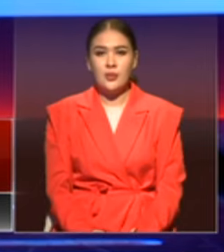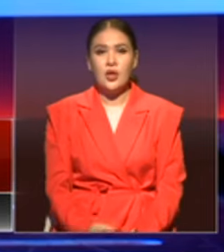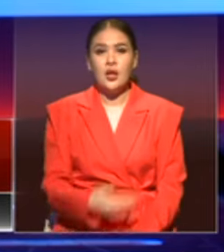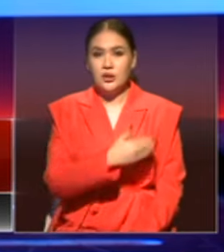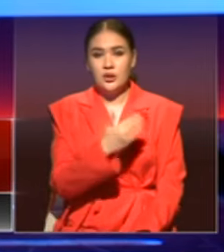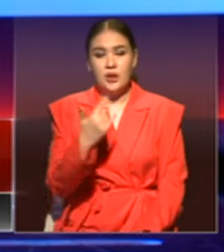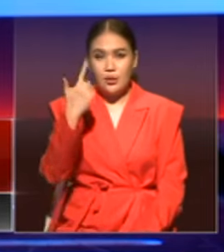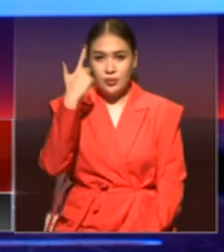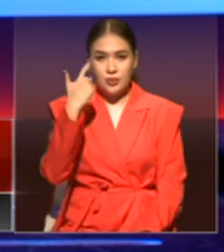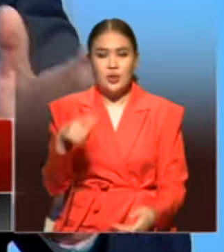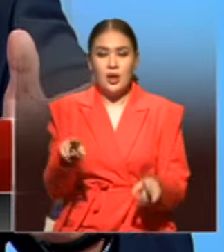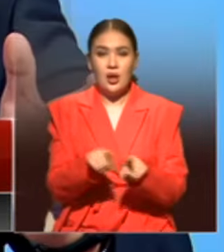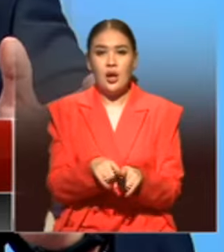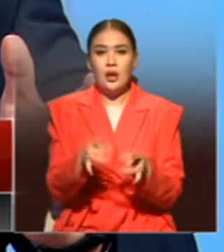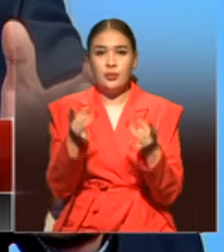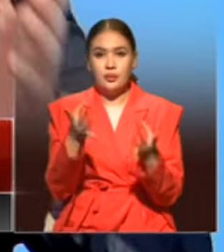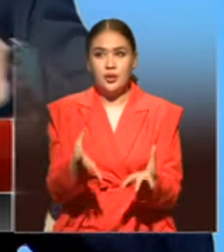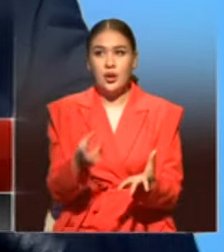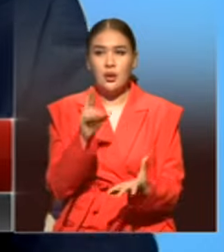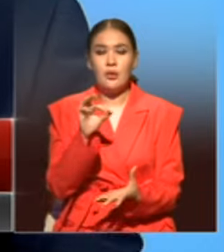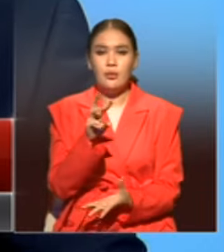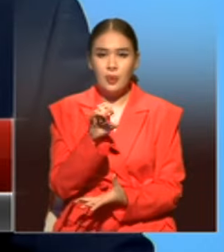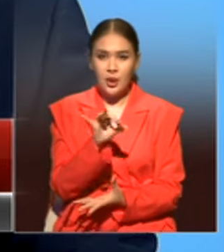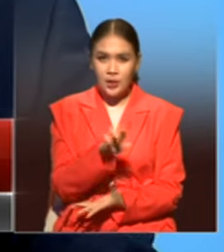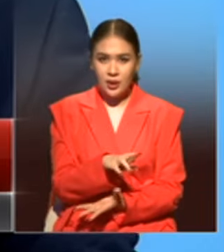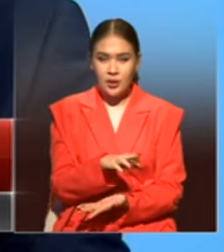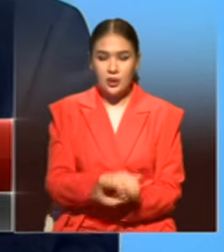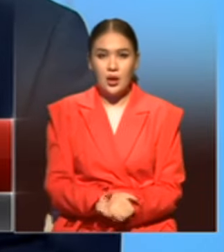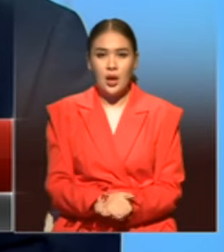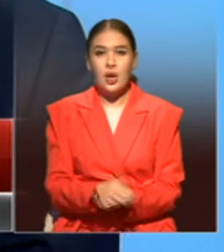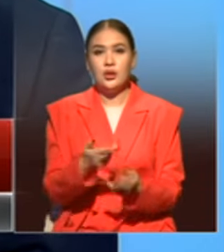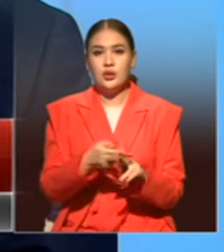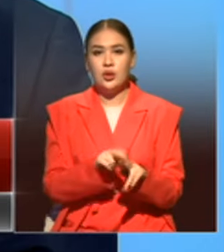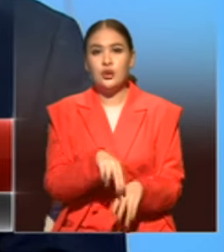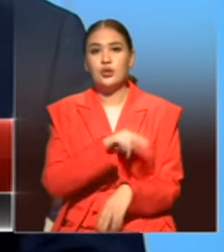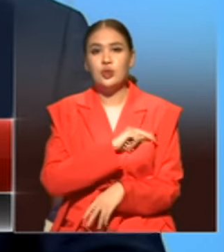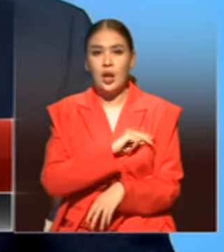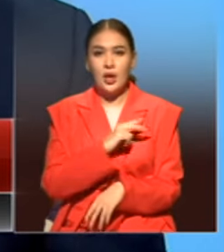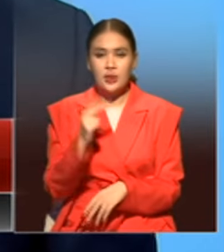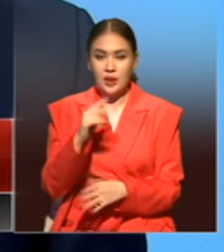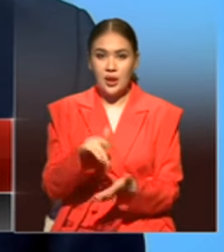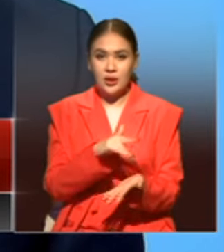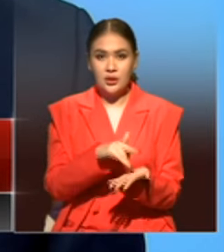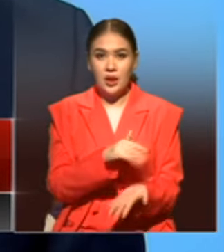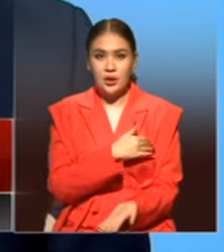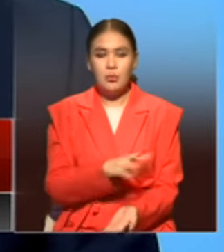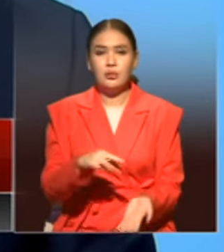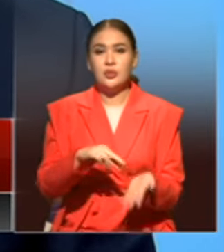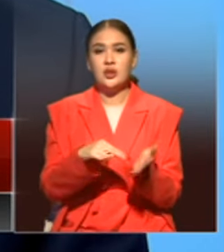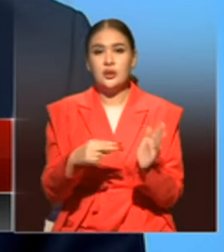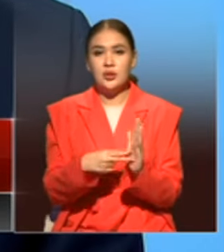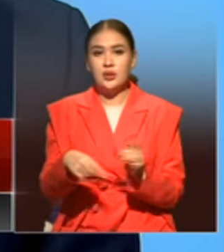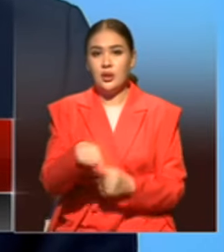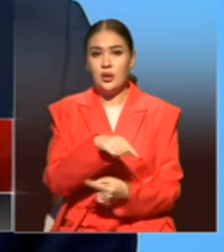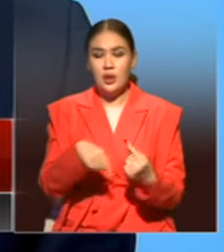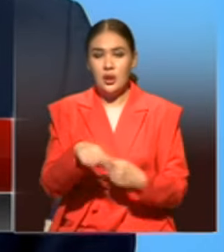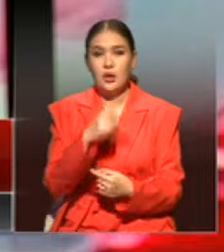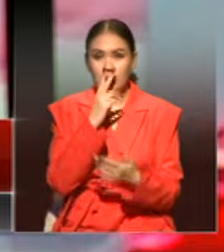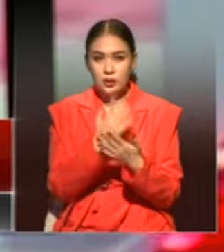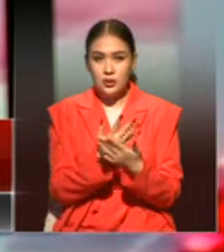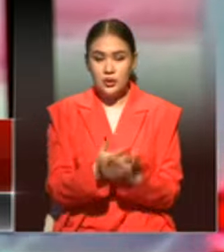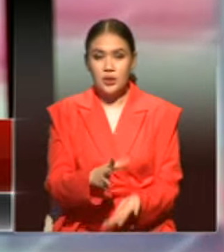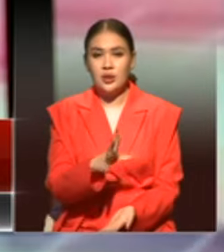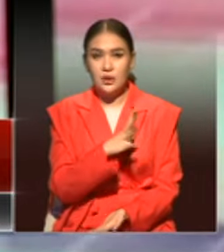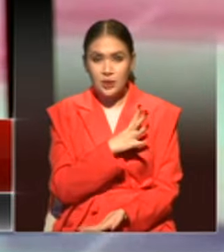отырсыздар, қарапайым өзіндік компания жаңағыдай осы бағыт салада жұмыс жасаймын деді, бизнес планын көрсетті. Біздің министрлік жаңа саясатқа сай